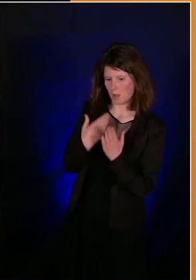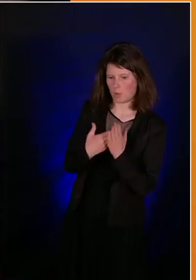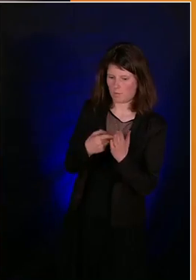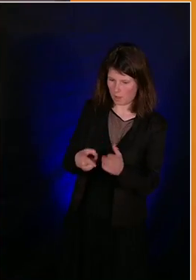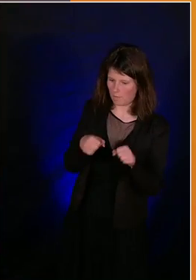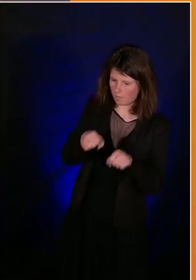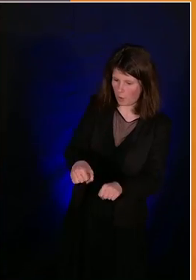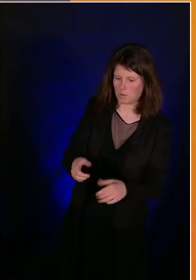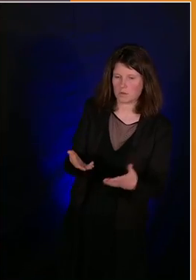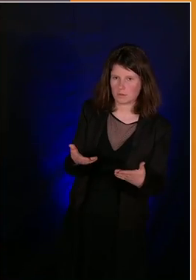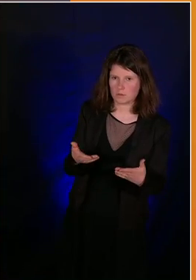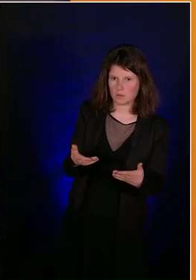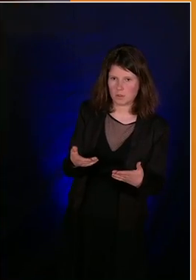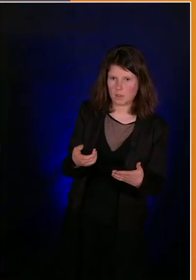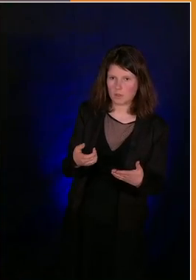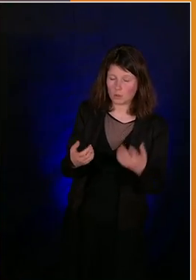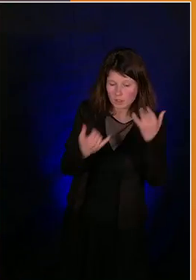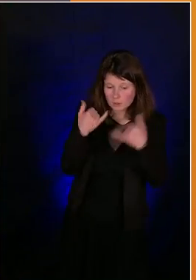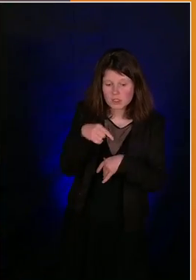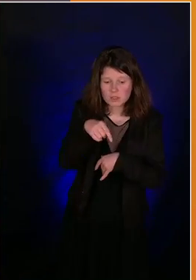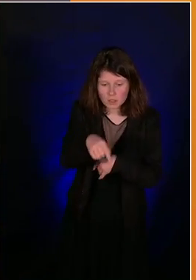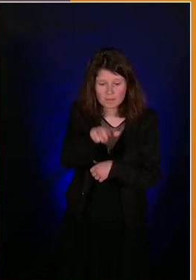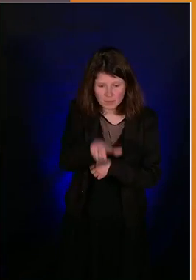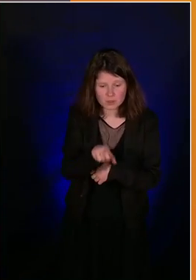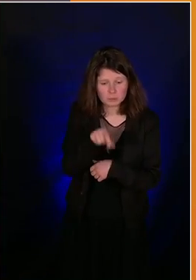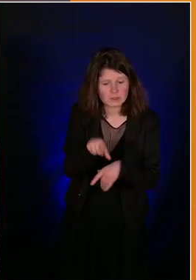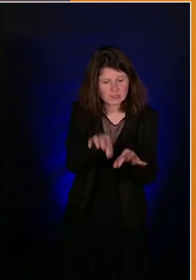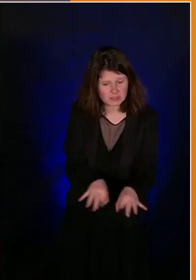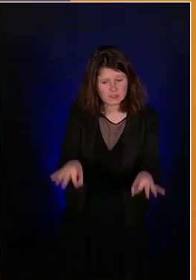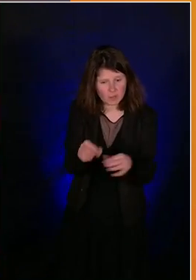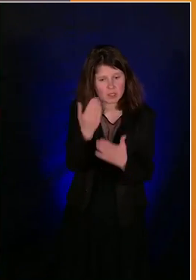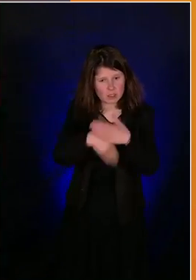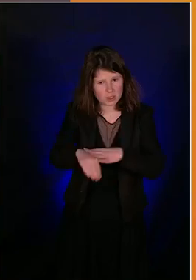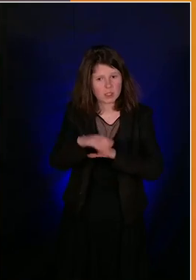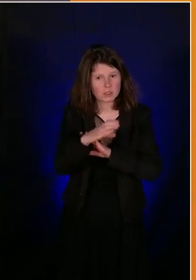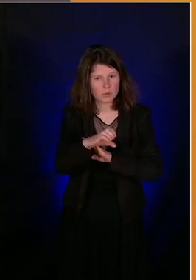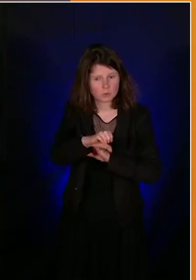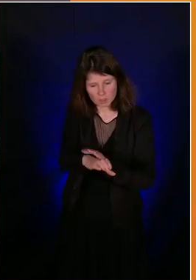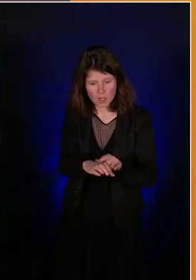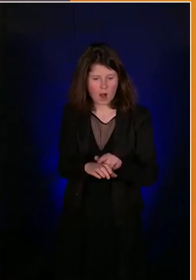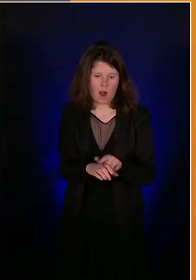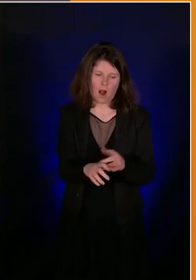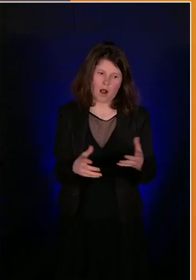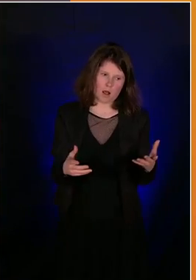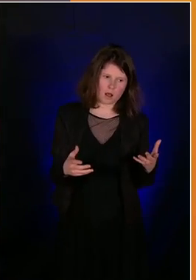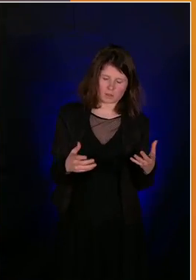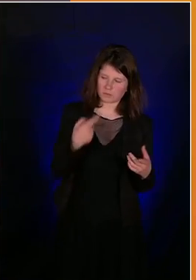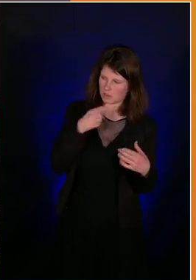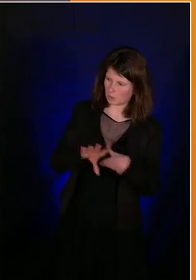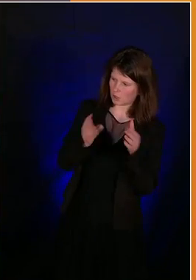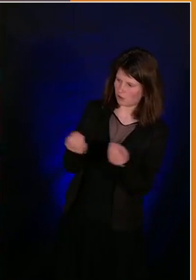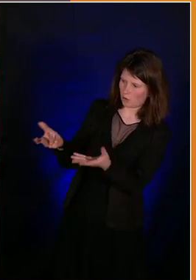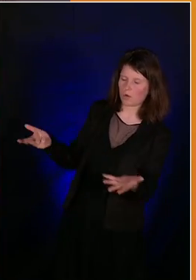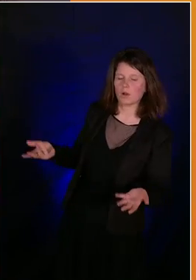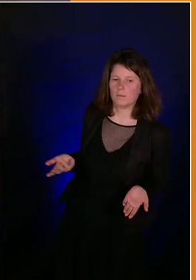également mais on ne peut pas quel message la question on envoie à nos ennemis de classe il ne sont pas là et ça c'est une question fondamentale l'urgence là c'est de